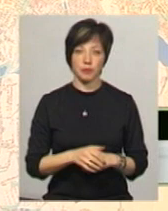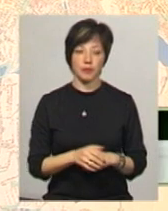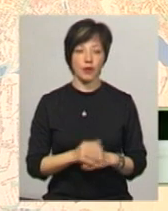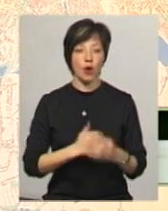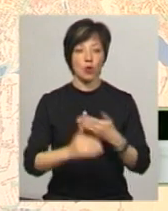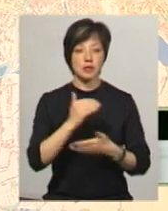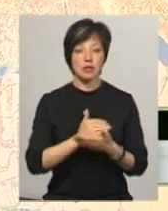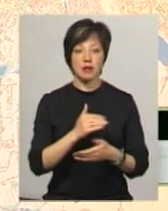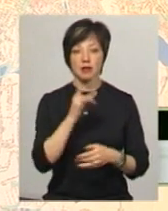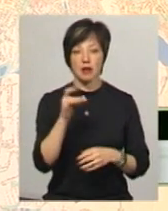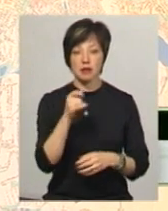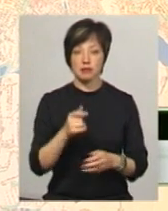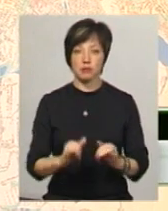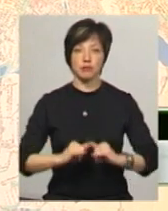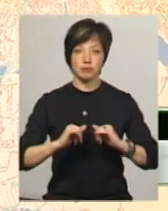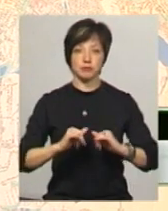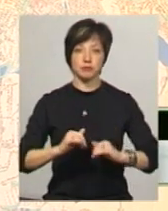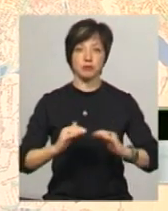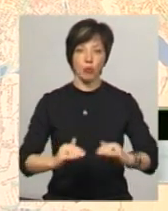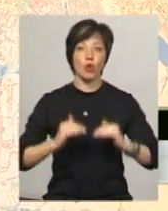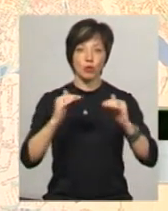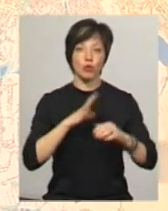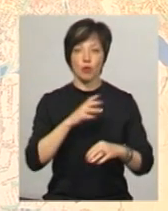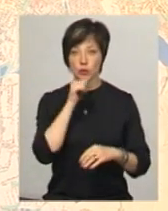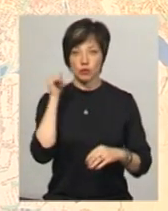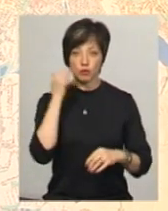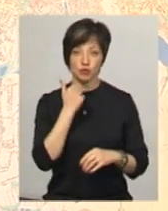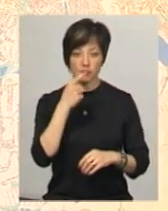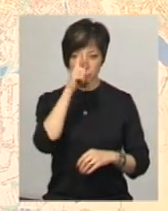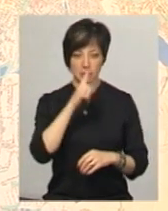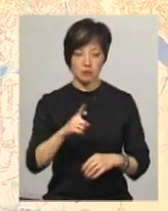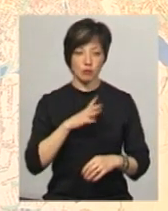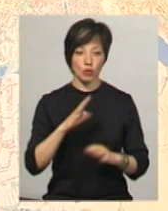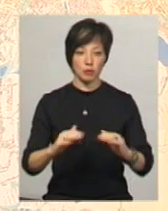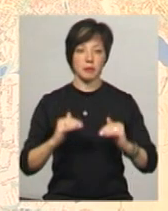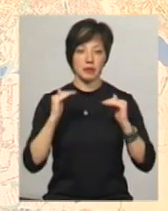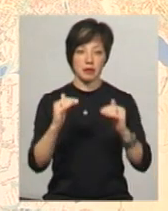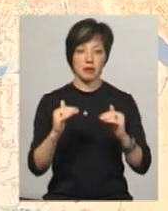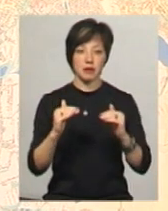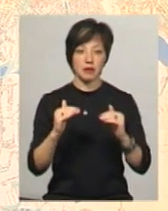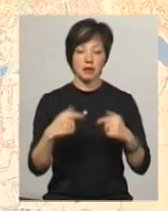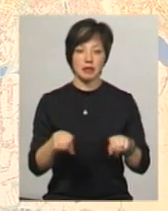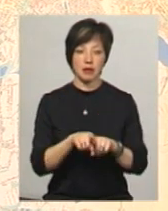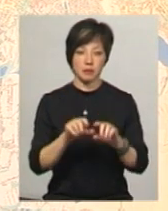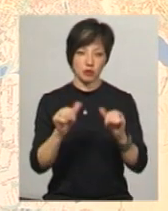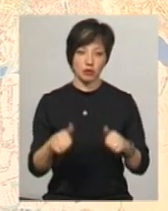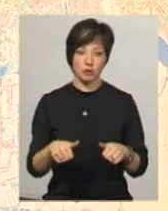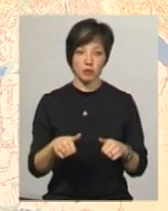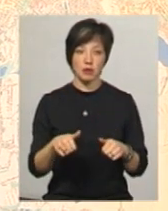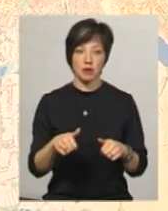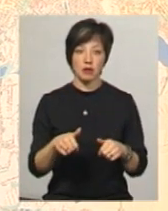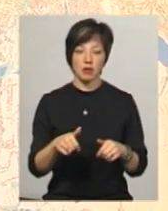Останній раз підняття було минулого року. В червні місяці було підняття таким самим чином, тому що